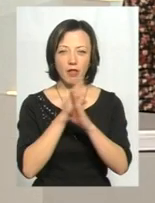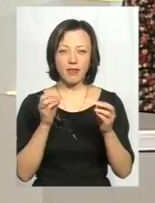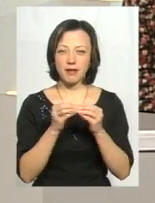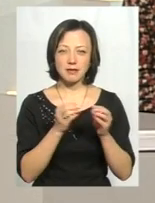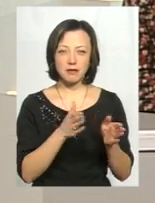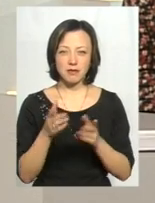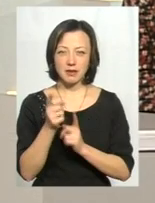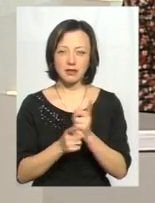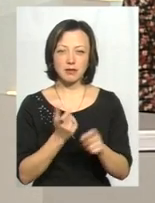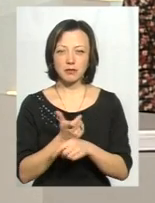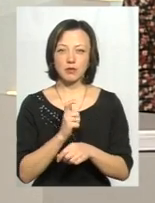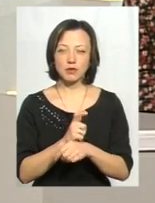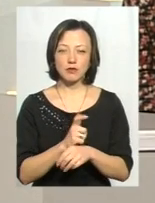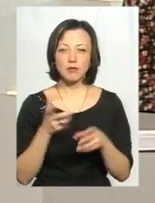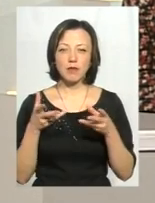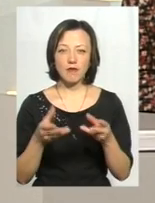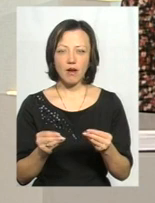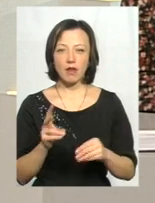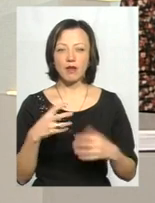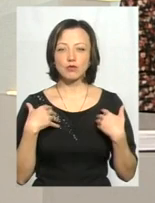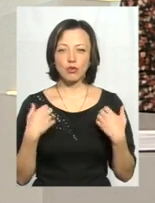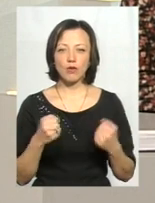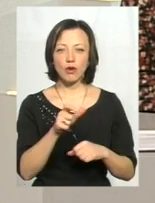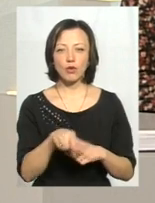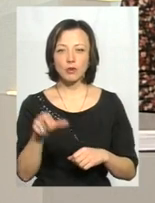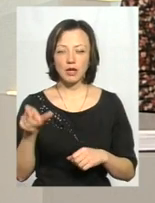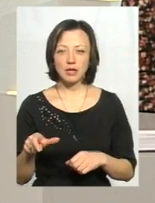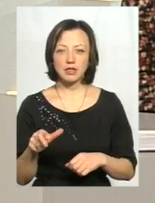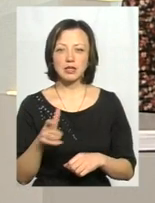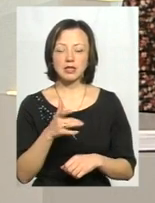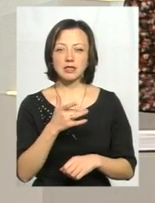вона найбільше негативно впливає на здоров'я людей саме з